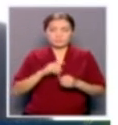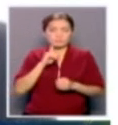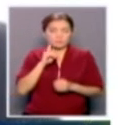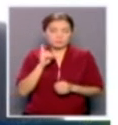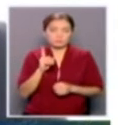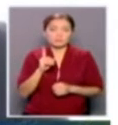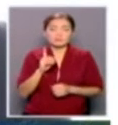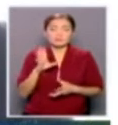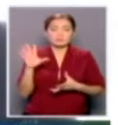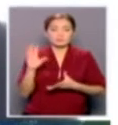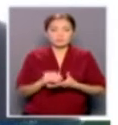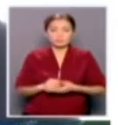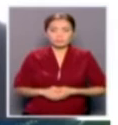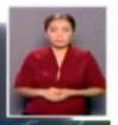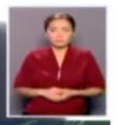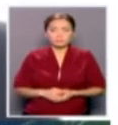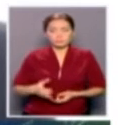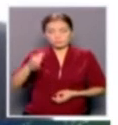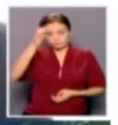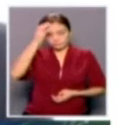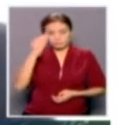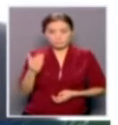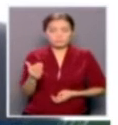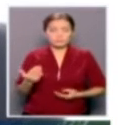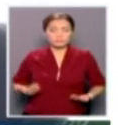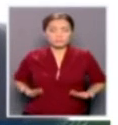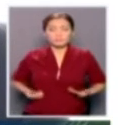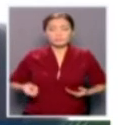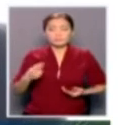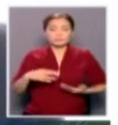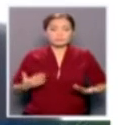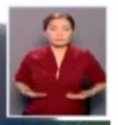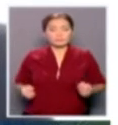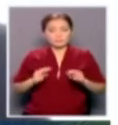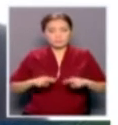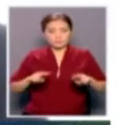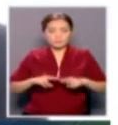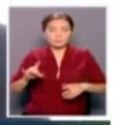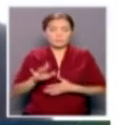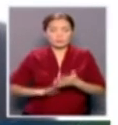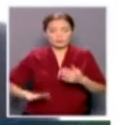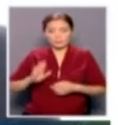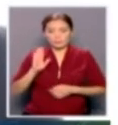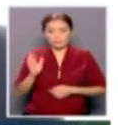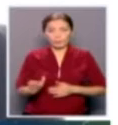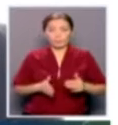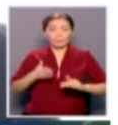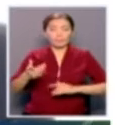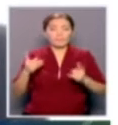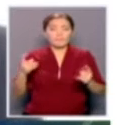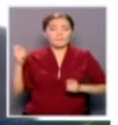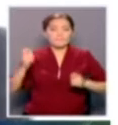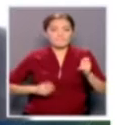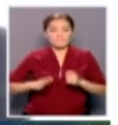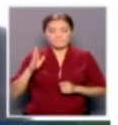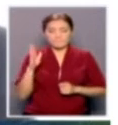осы жастарға Жұмекен ақынның өмірін, рухани өмірін насихаттаудағы шараларды жалғастыруда. Алдымызда үлкен конференция